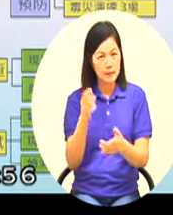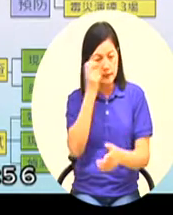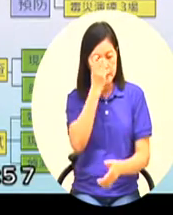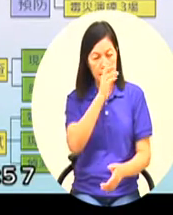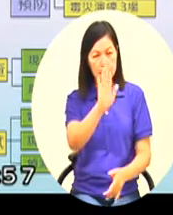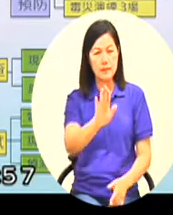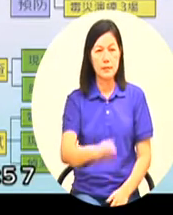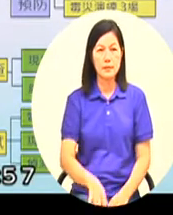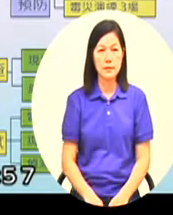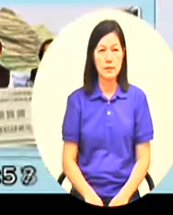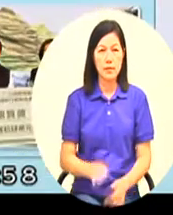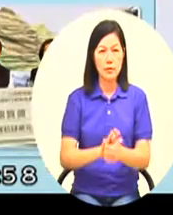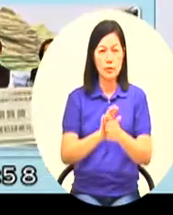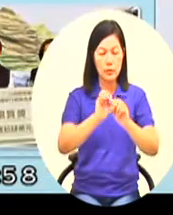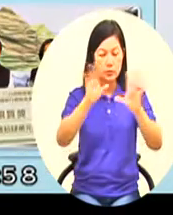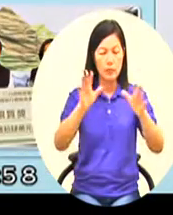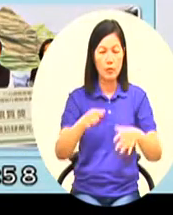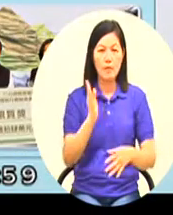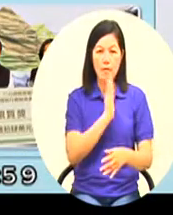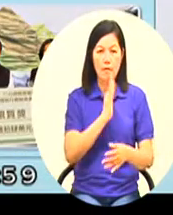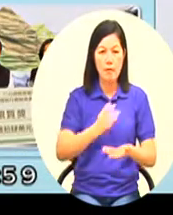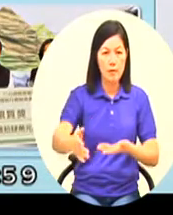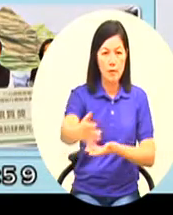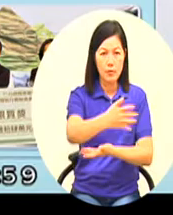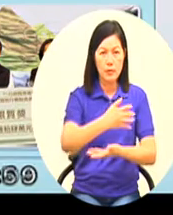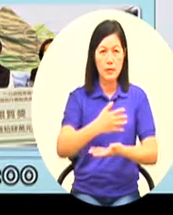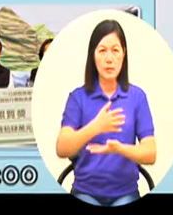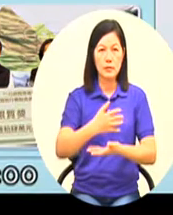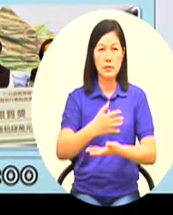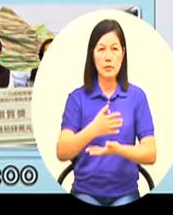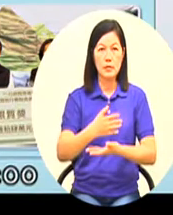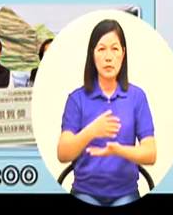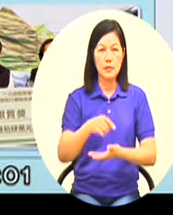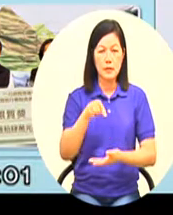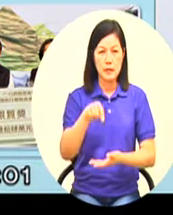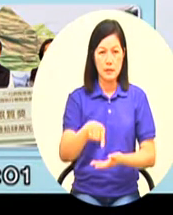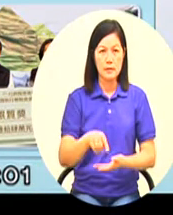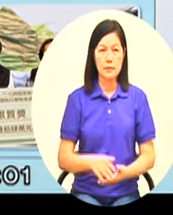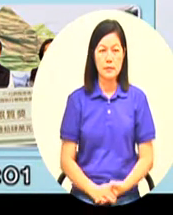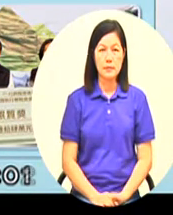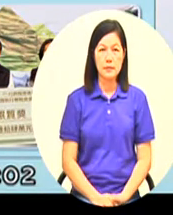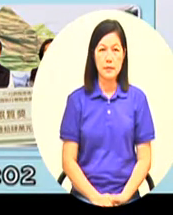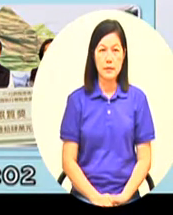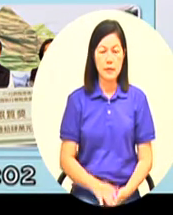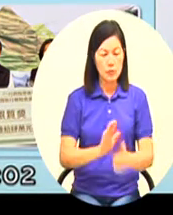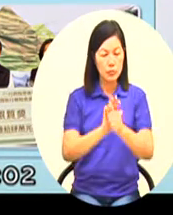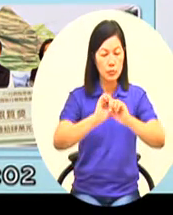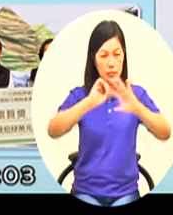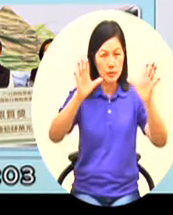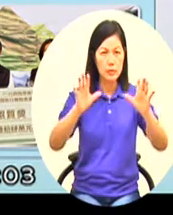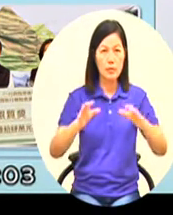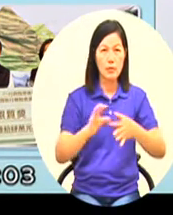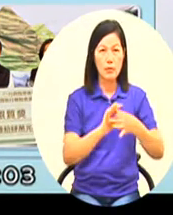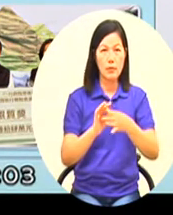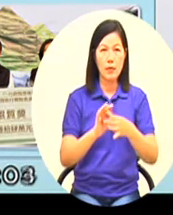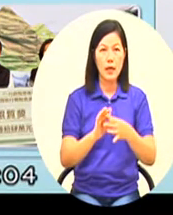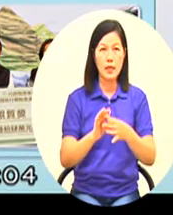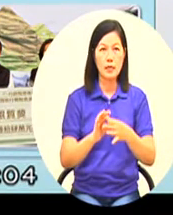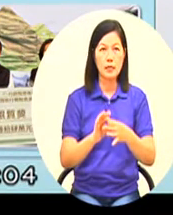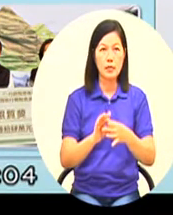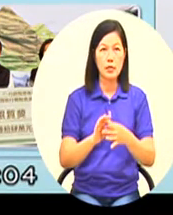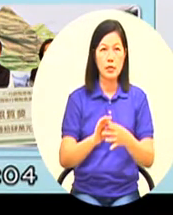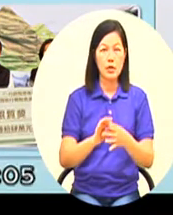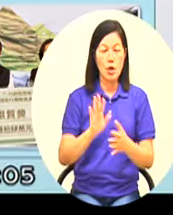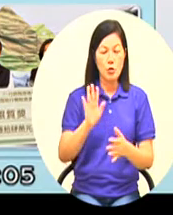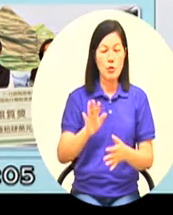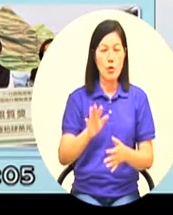在推动资源回收方面，环保局有推动有关于像有理征好